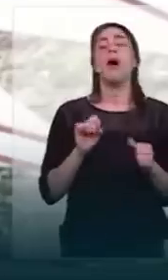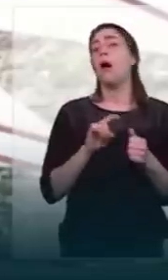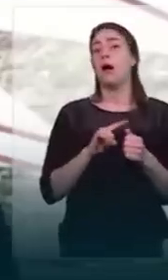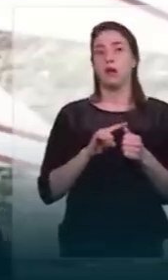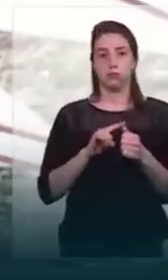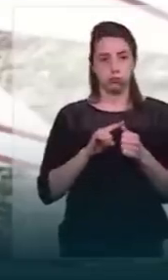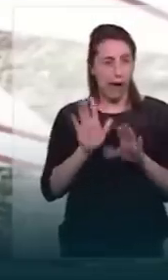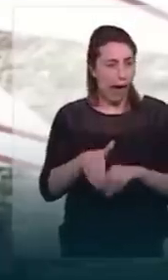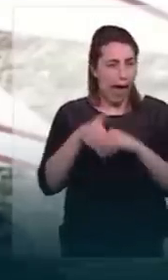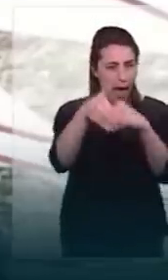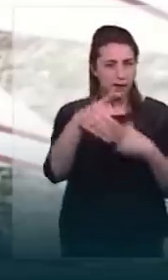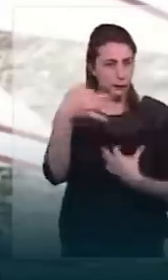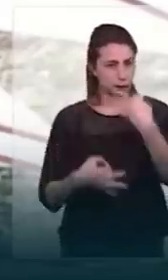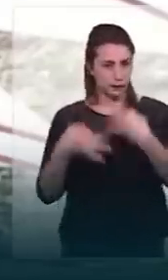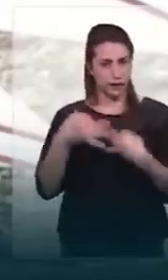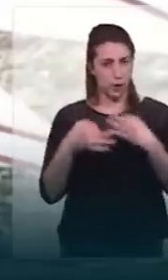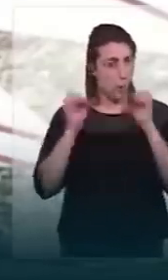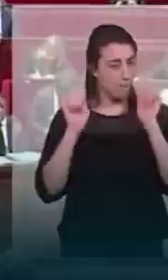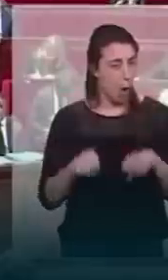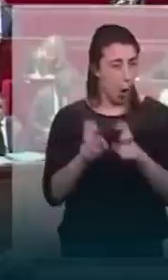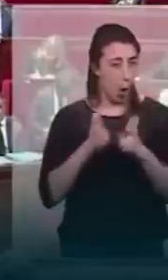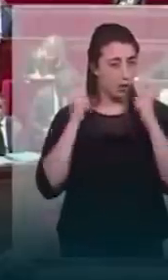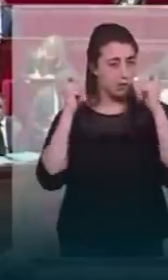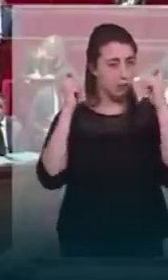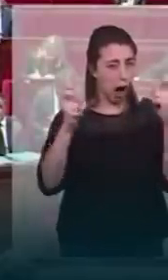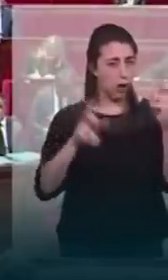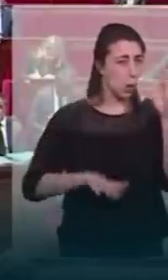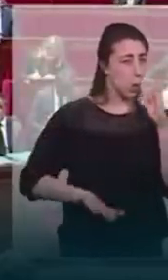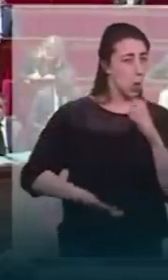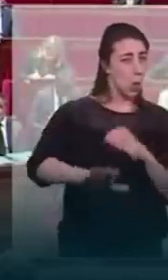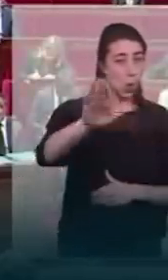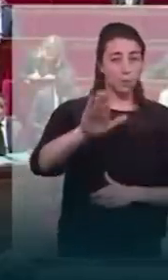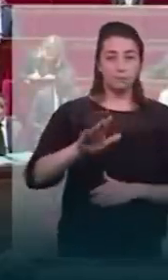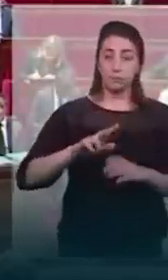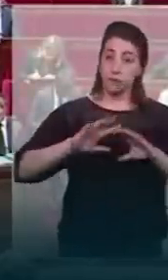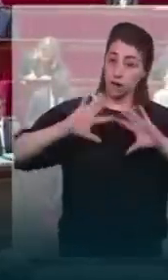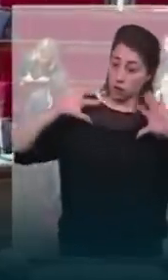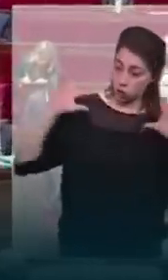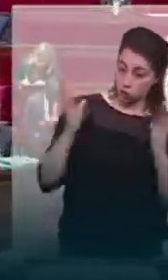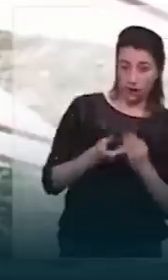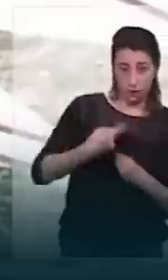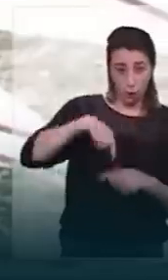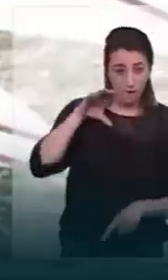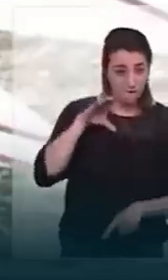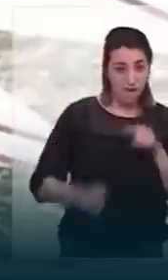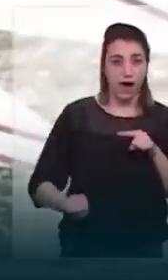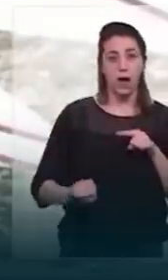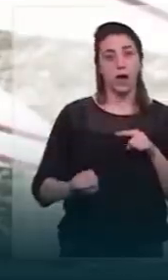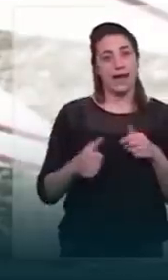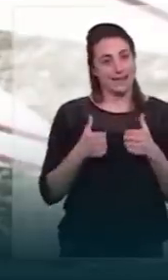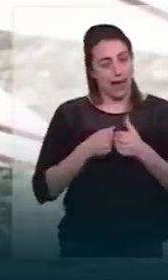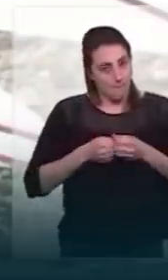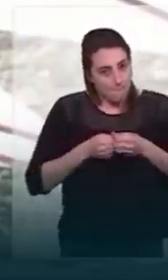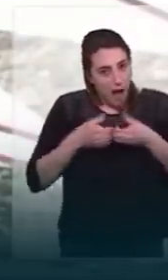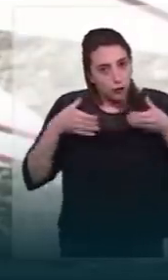l'aide juridictionnelle. La vérité, Monsieur Bernalicis, c'est que tout ça, nous l'avons fait. C'est cette majorité qui l'a fait. Et